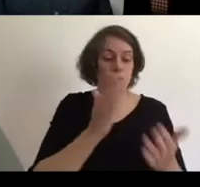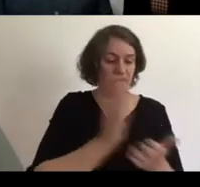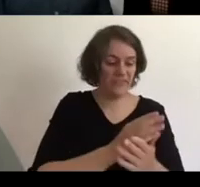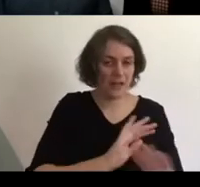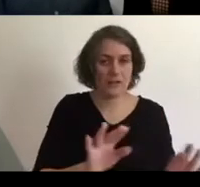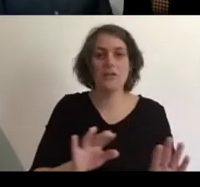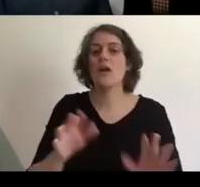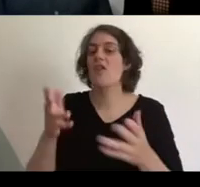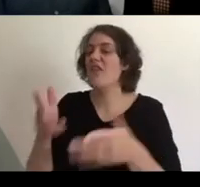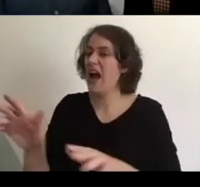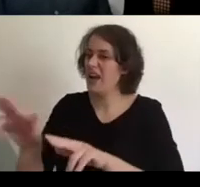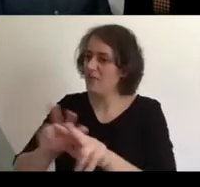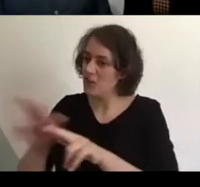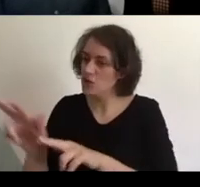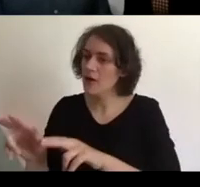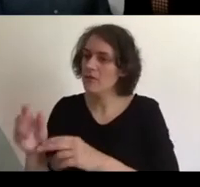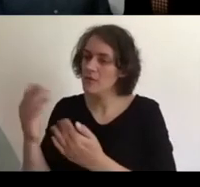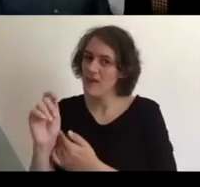tatsächlich bei